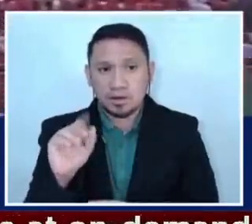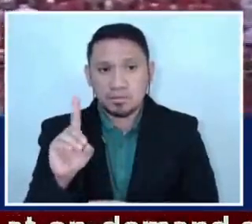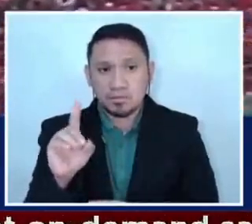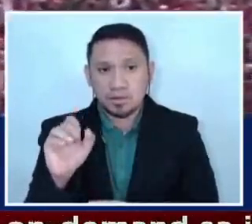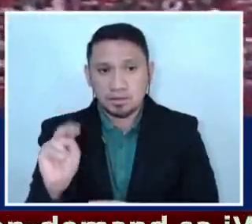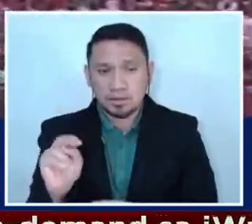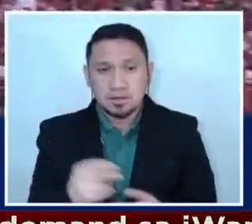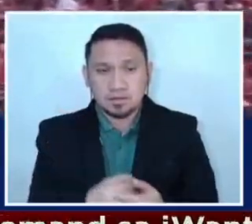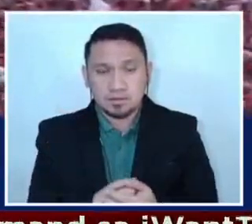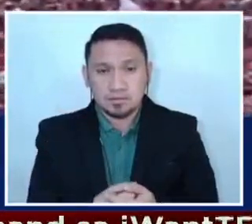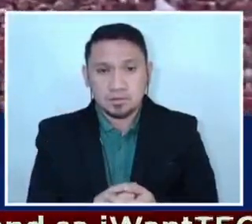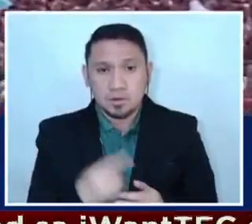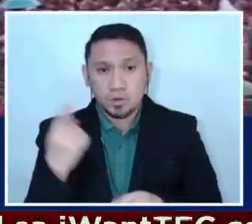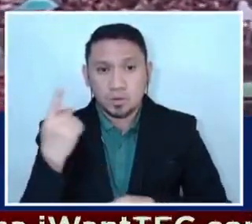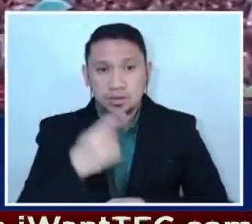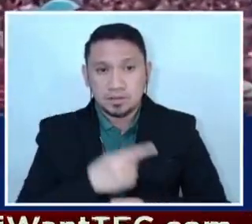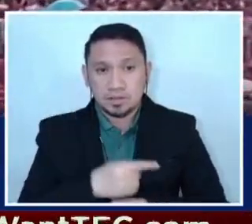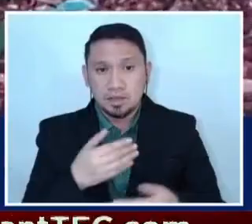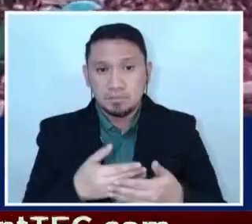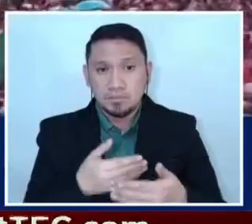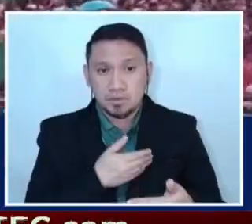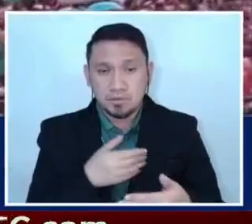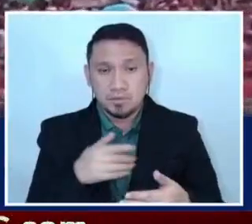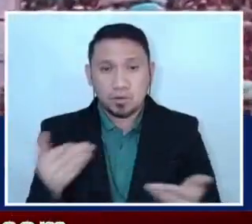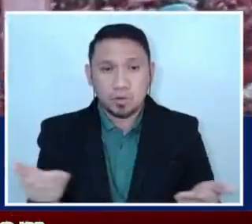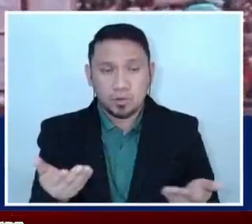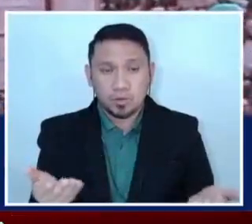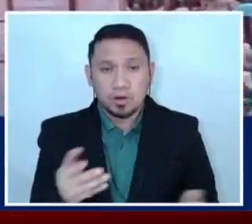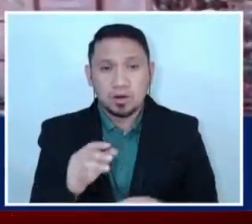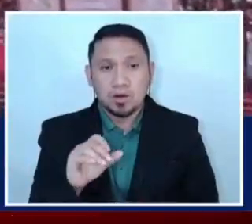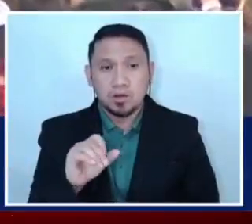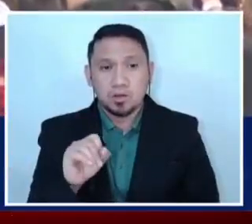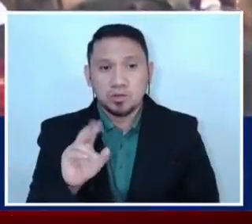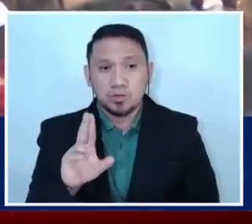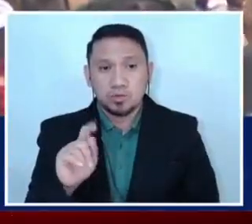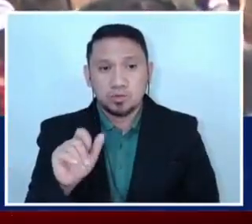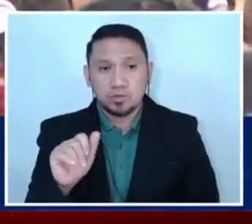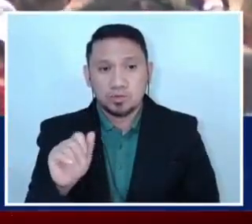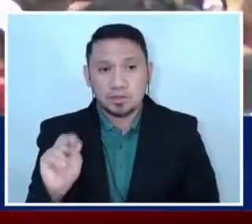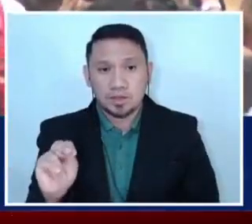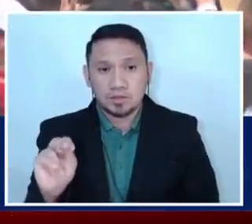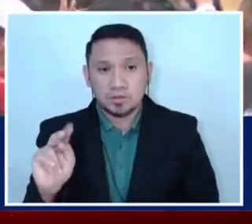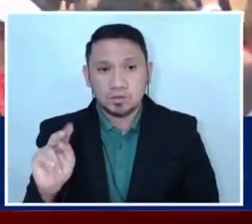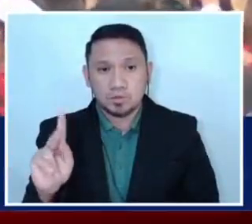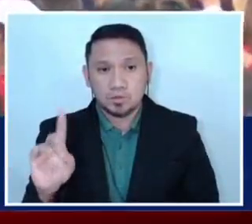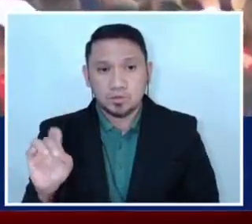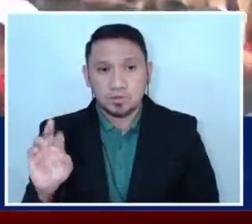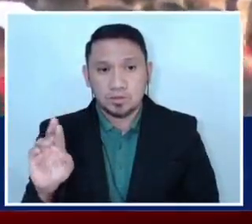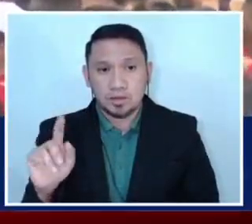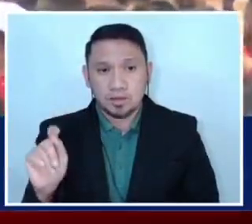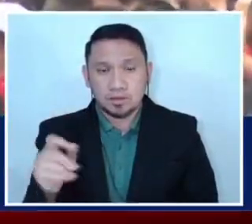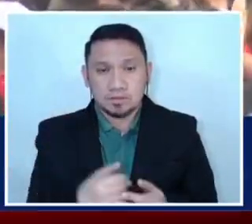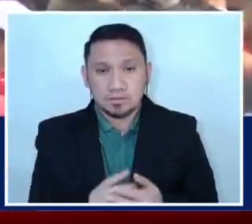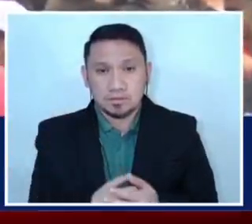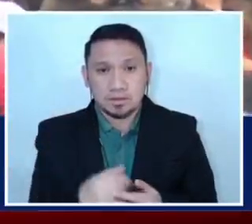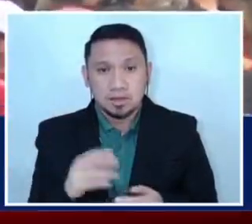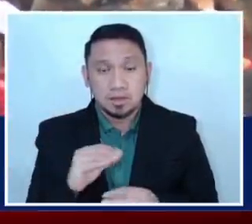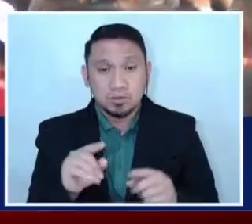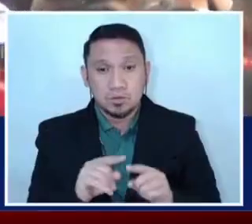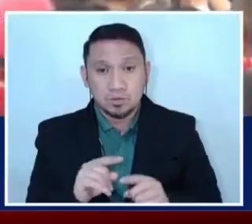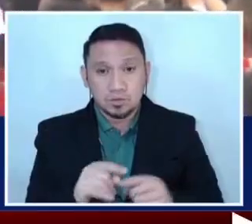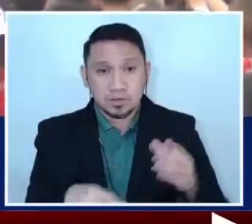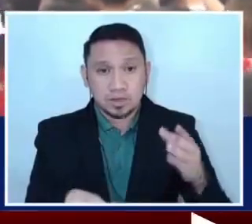araw matapos ang Grand Campaign Rally sa Isulan, Sultan Kudarat. Samantala, nadagdagan pa ang mga partido